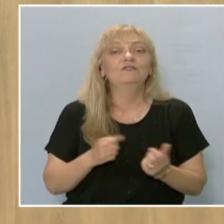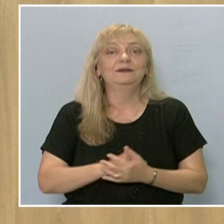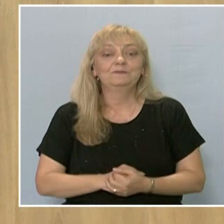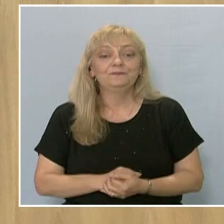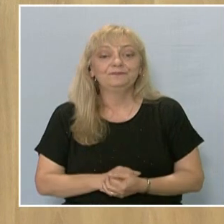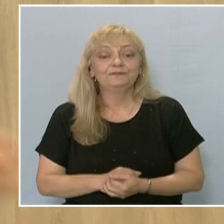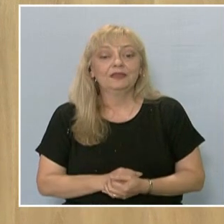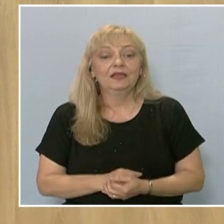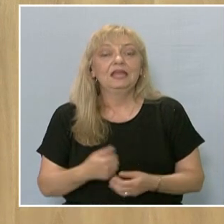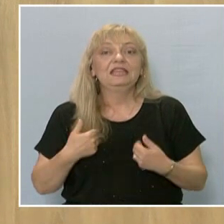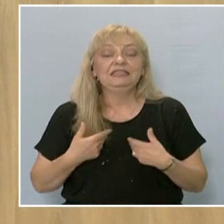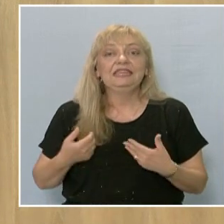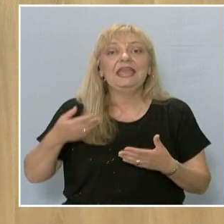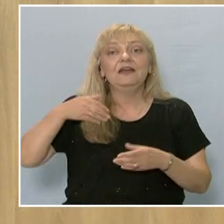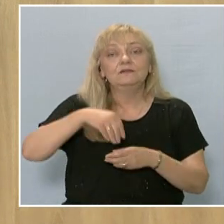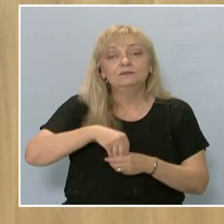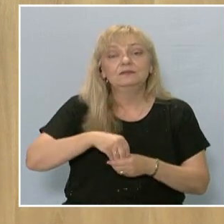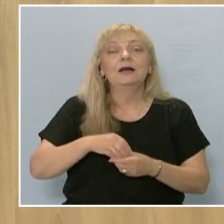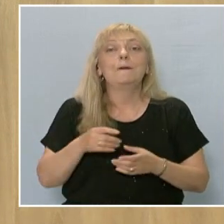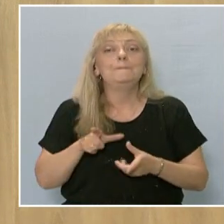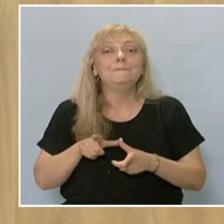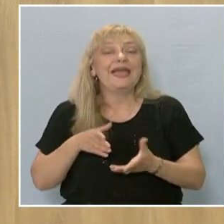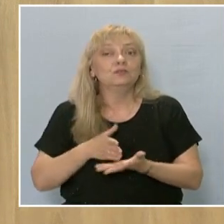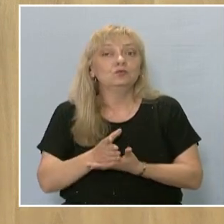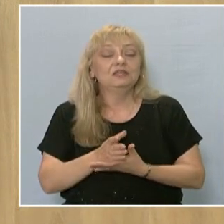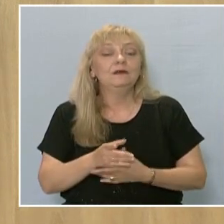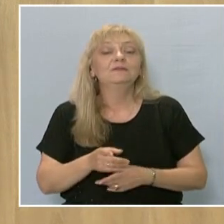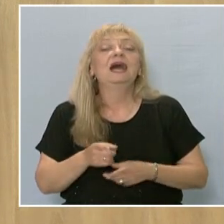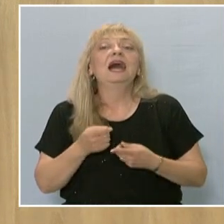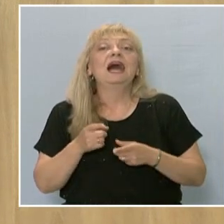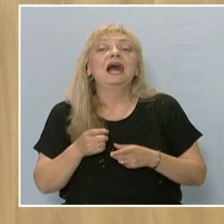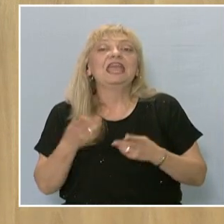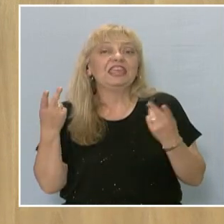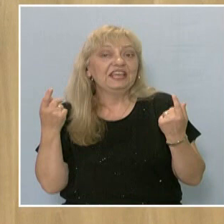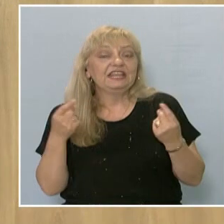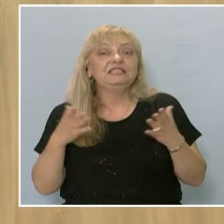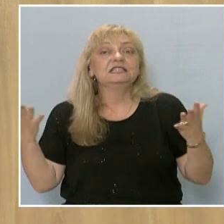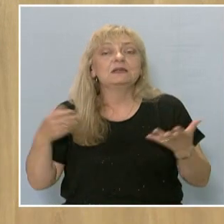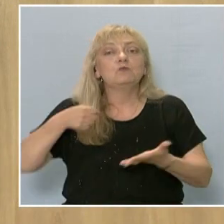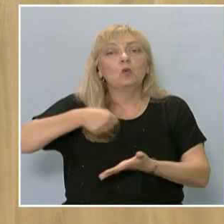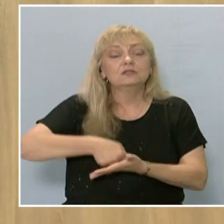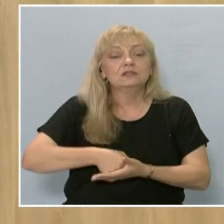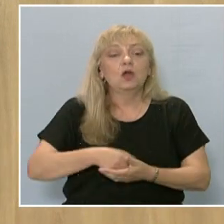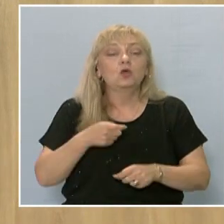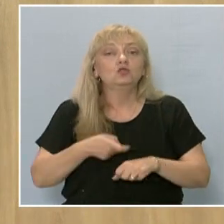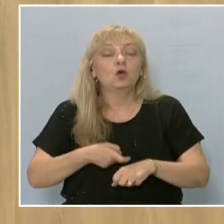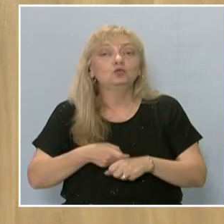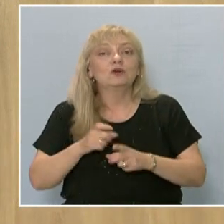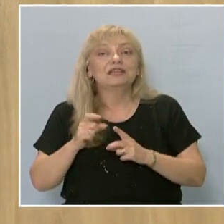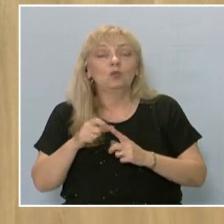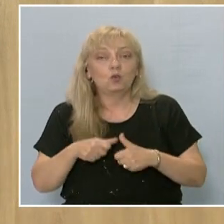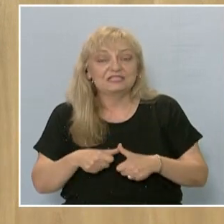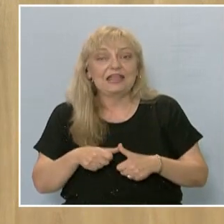а ние прилагаме и метода сугестопедия в който всъщност ролевите игри са много застъпени тъй като д-р розанов е изследвал че